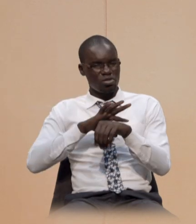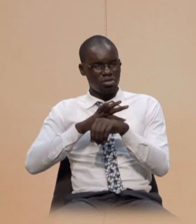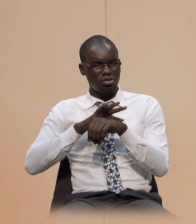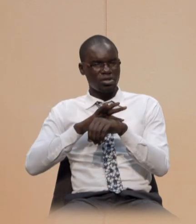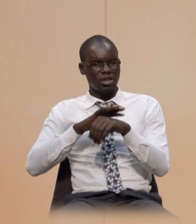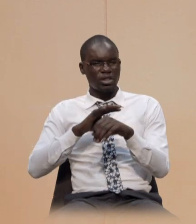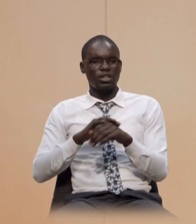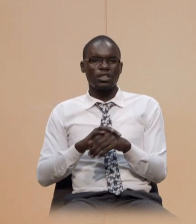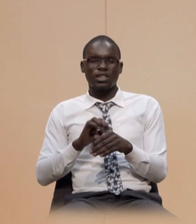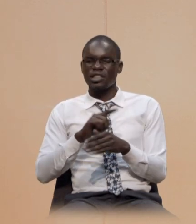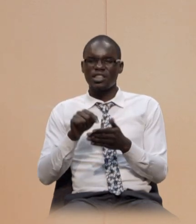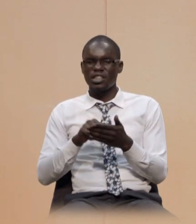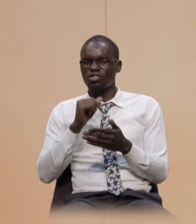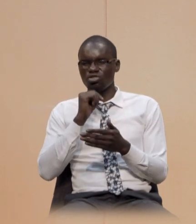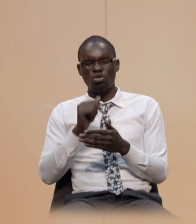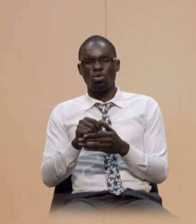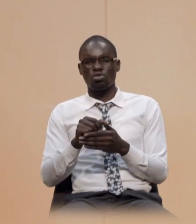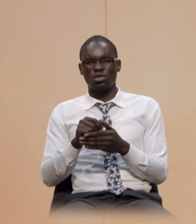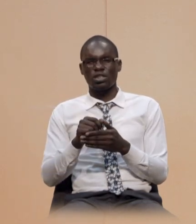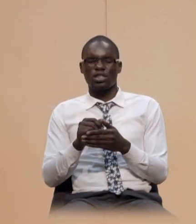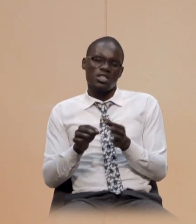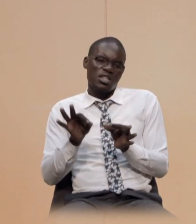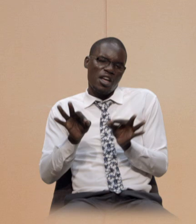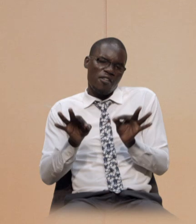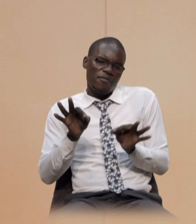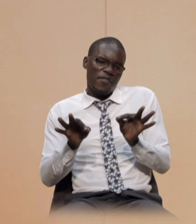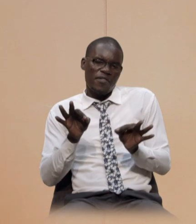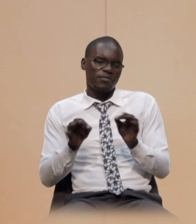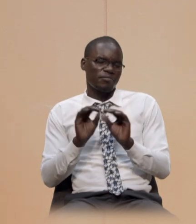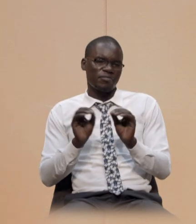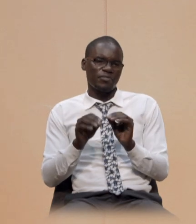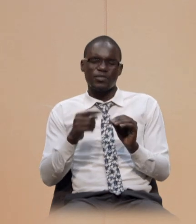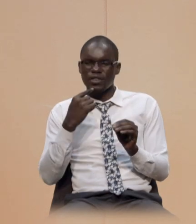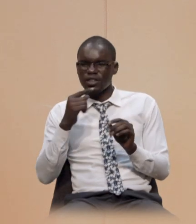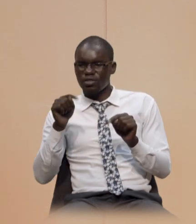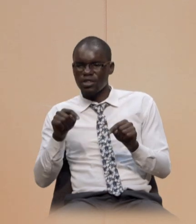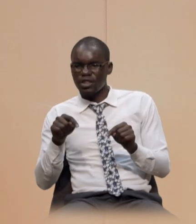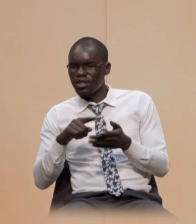kidogo. Hii si fair. Leo unasema hii, kesho unajaribu hii.